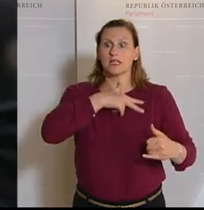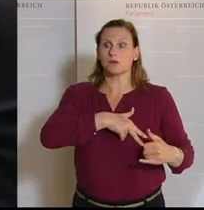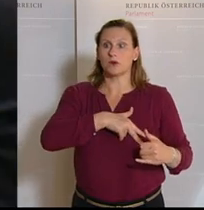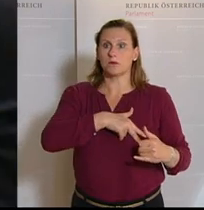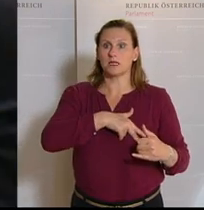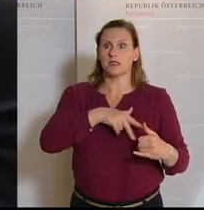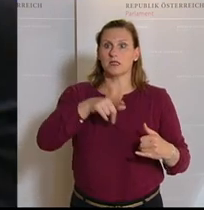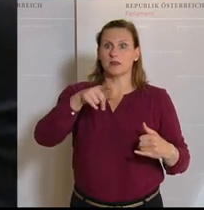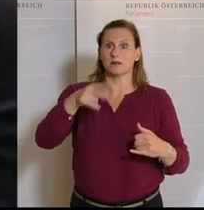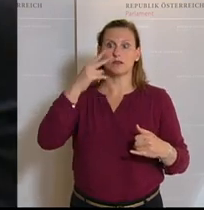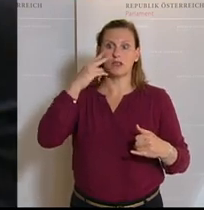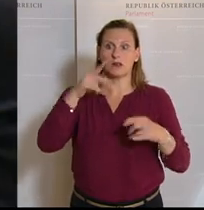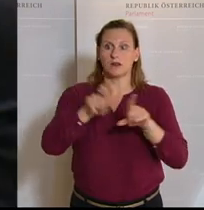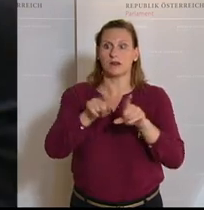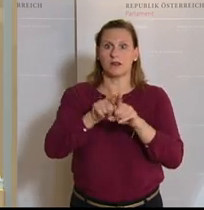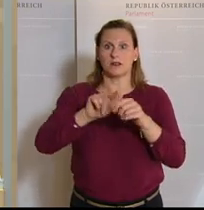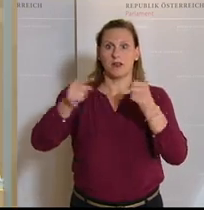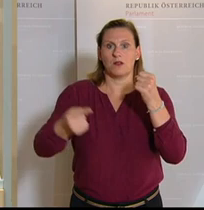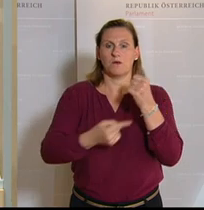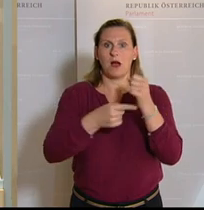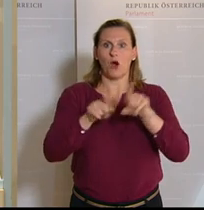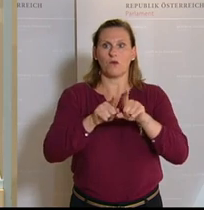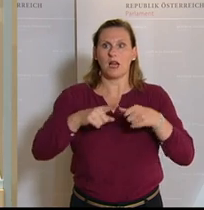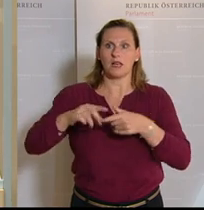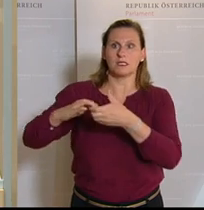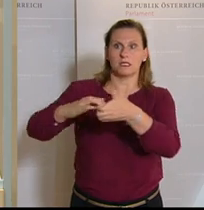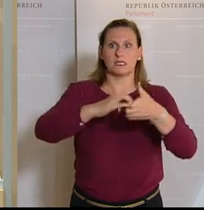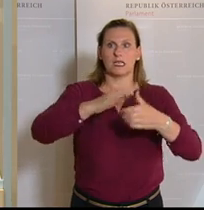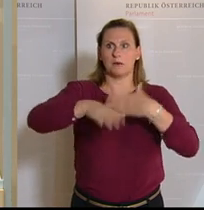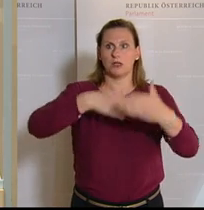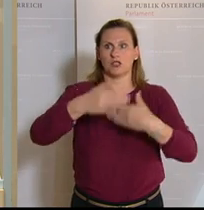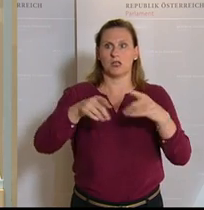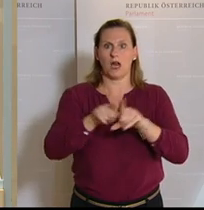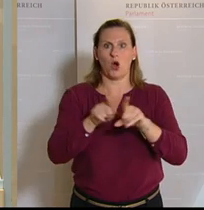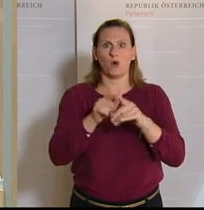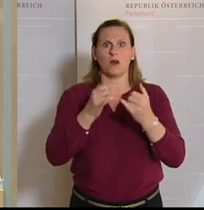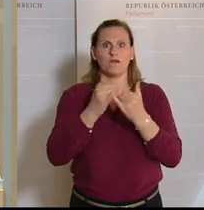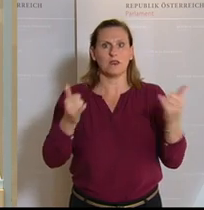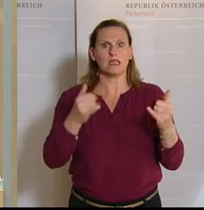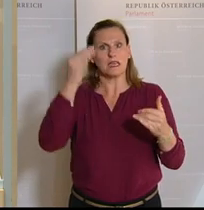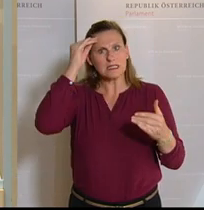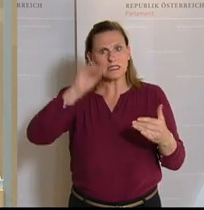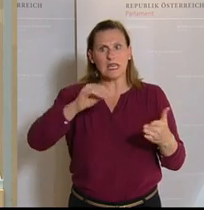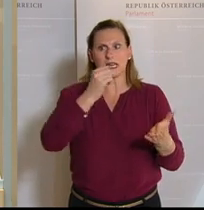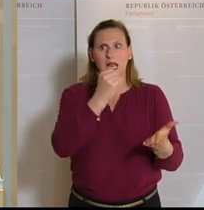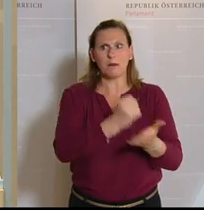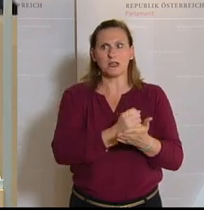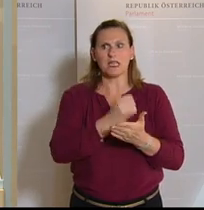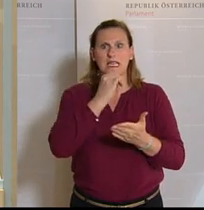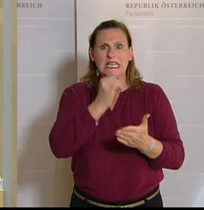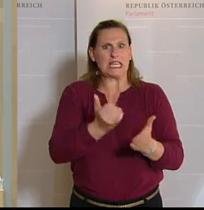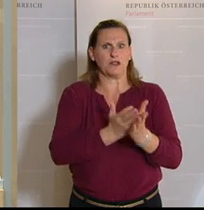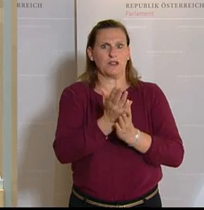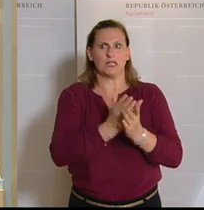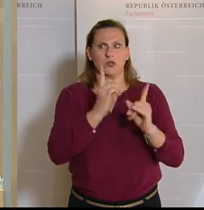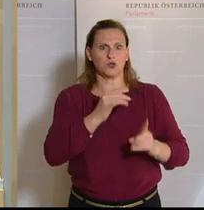die hauen sie jetzt in einen Topf, nämlich mit denen in einen Topf von dubiosen Vorgängen. Das haben sich die Ehrenamtlichen, die sich hier freiwillig engagieren, nicht